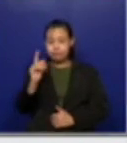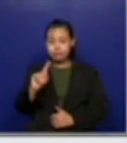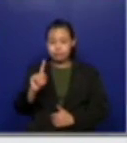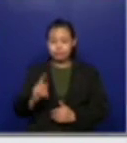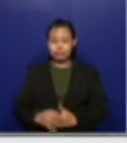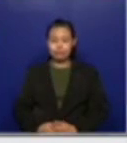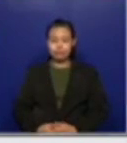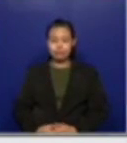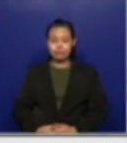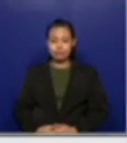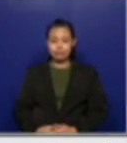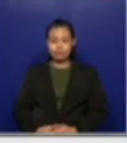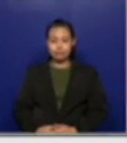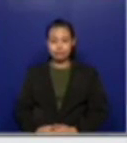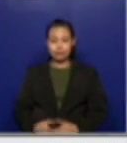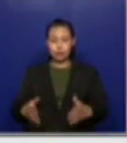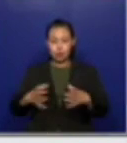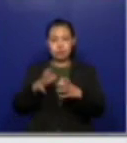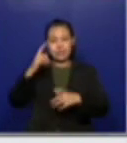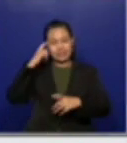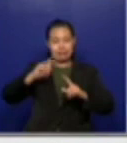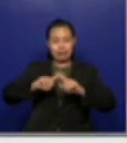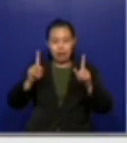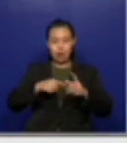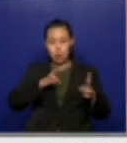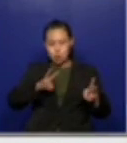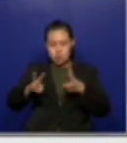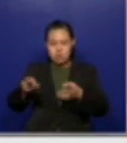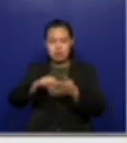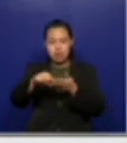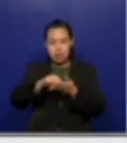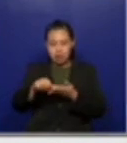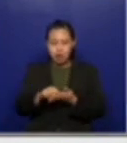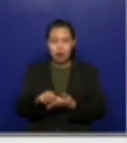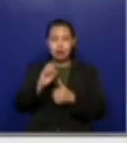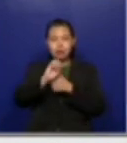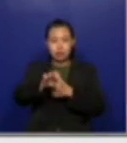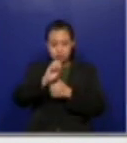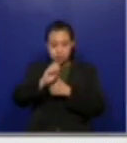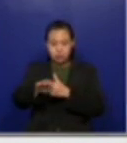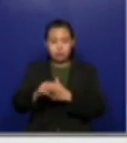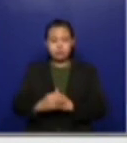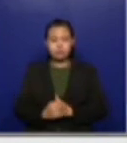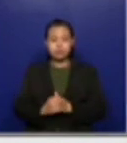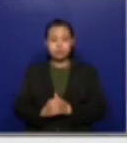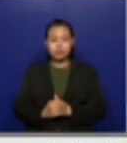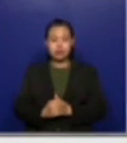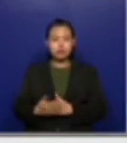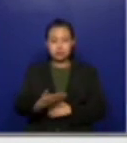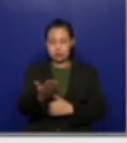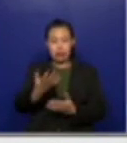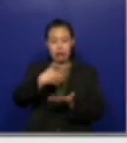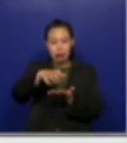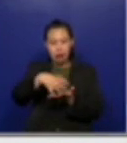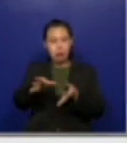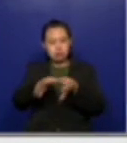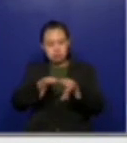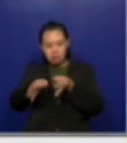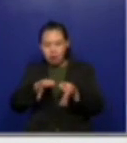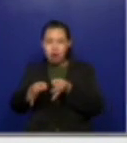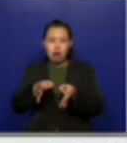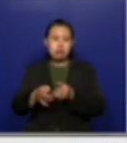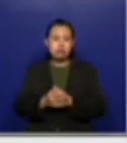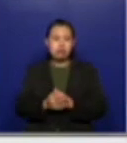ที่พรรคฝ่ายค้านได้เสนอแนวทางในการแก้ไขปัญหาและเอาความจริงที่ท่านได้ชี้แจงกันมาหลายชั่วโมงเนี่ยนะครับมาบอ